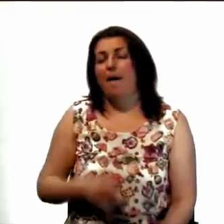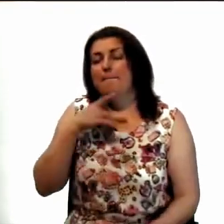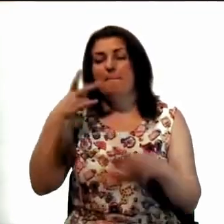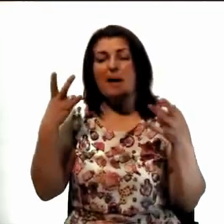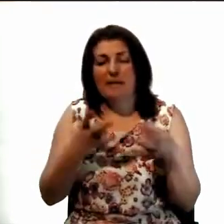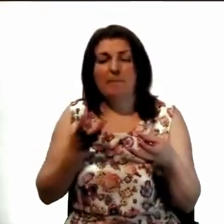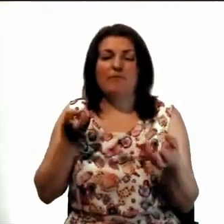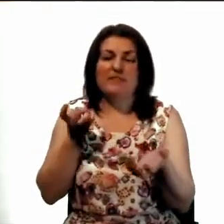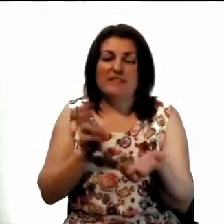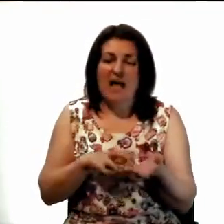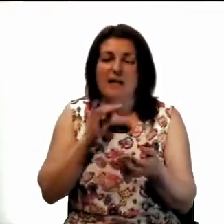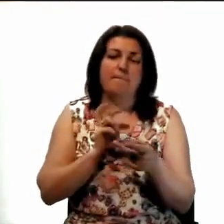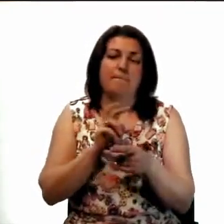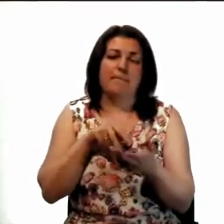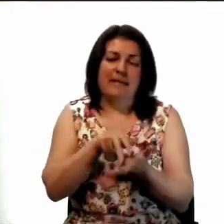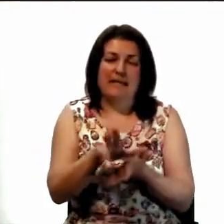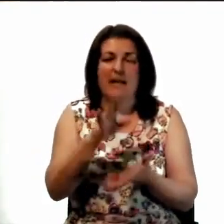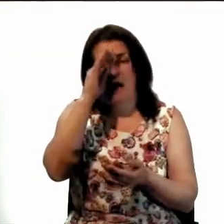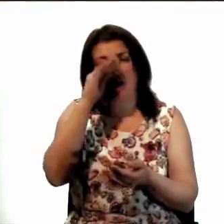Понадобилось встать и прийти к отцу.